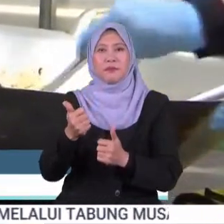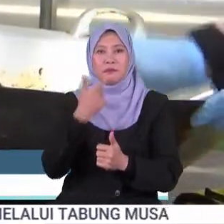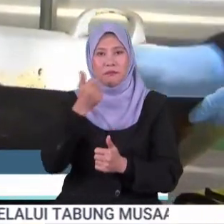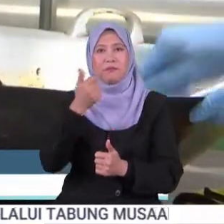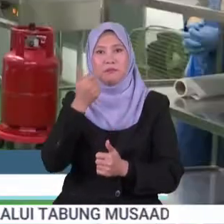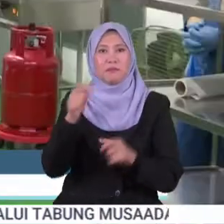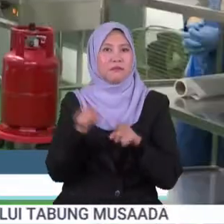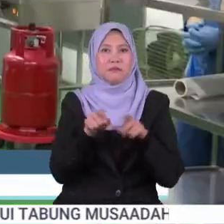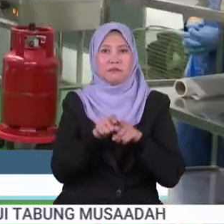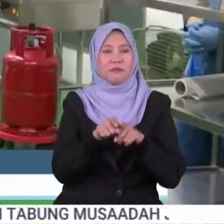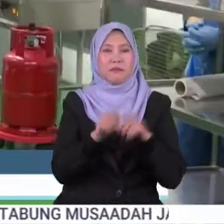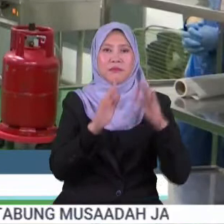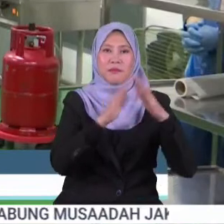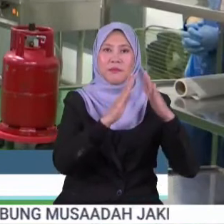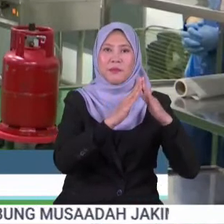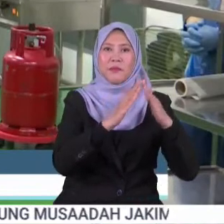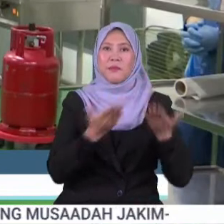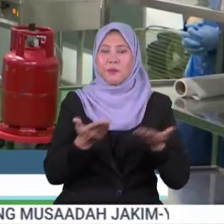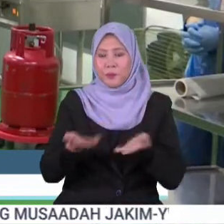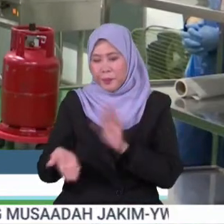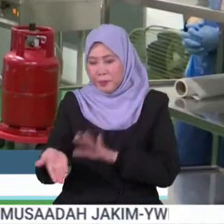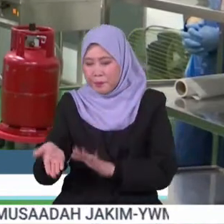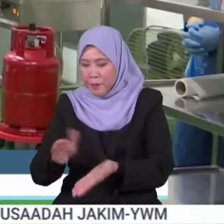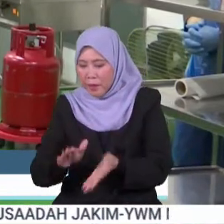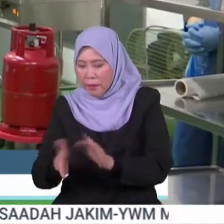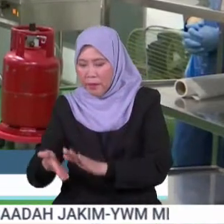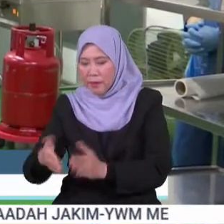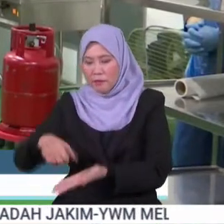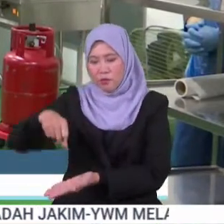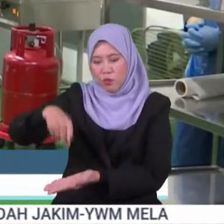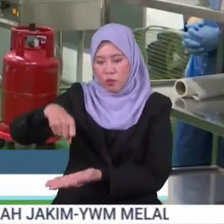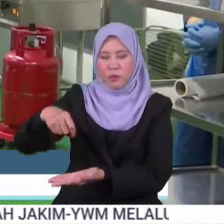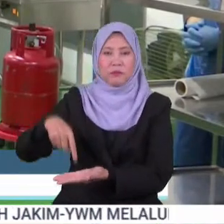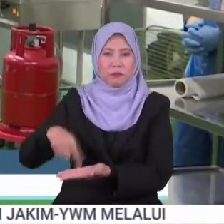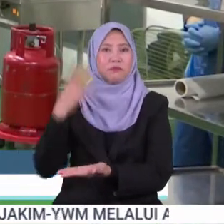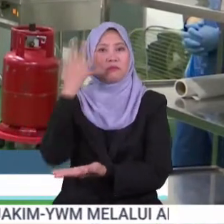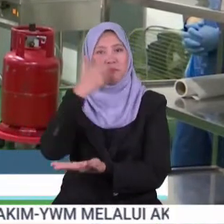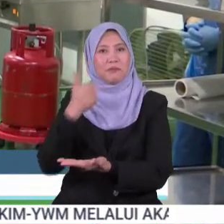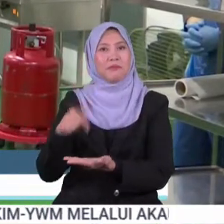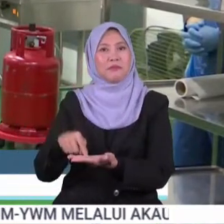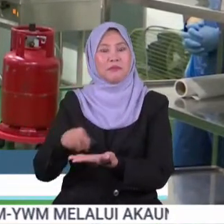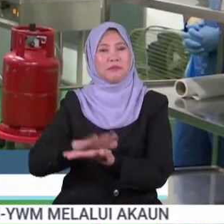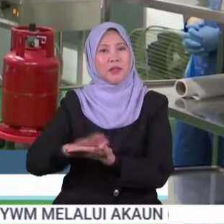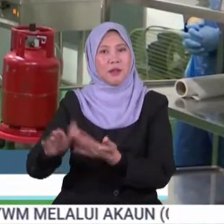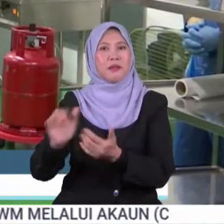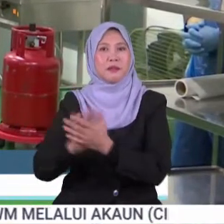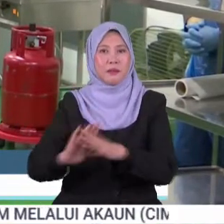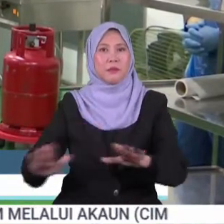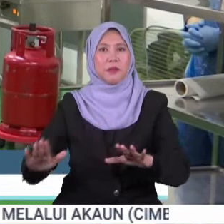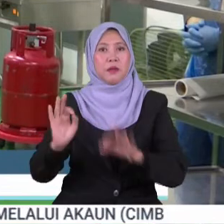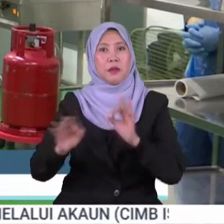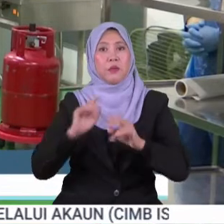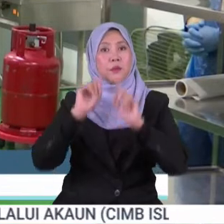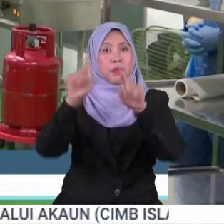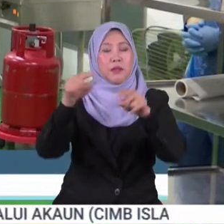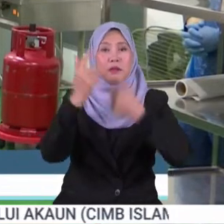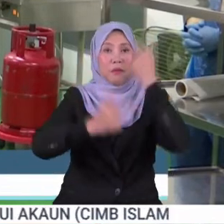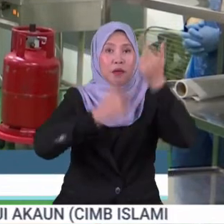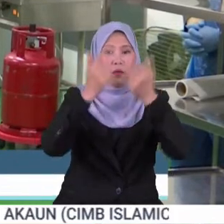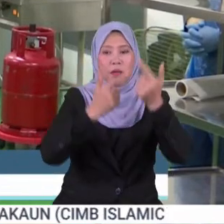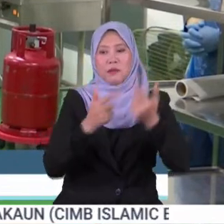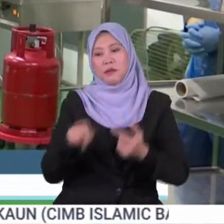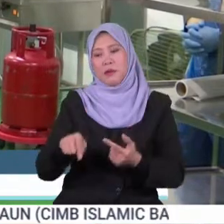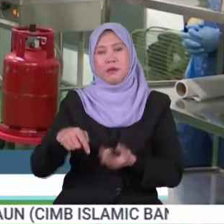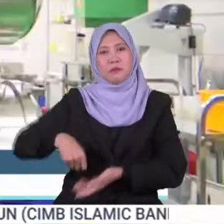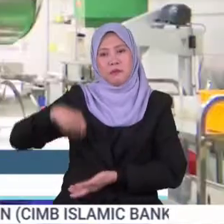macam makanan kat rumah. So packing dia pun nampak cantik, nampak macam selamat. Kalau kita travelling dia tak mudah